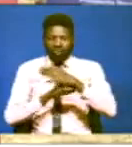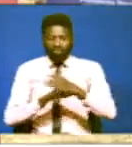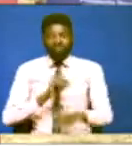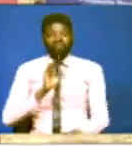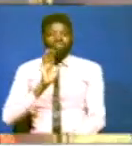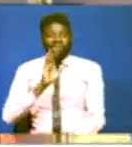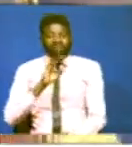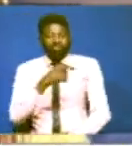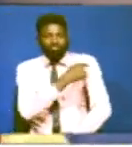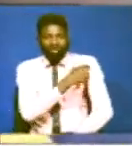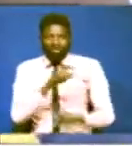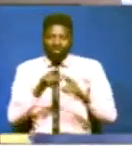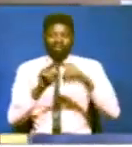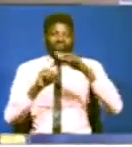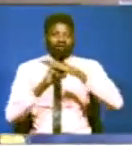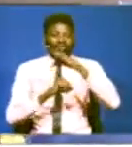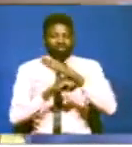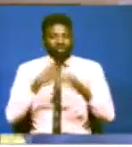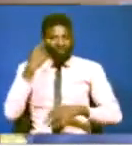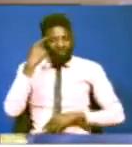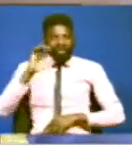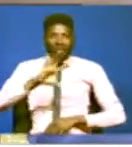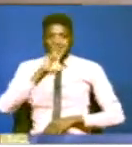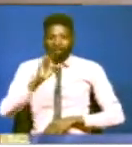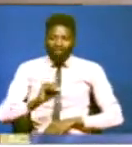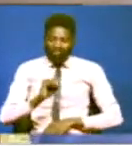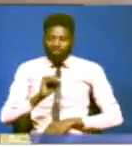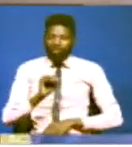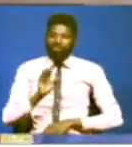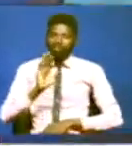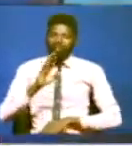matibabu ya saratani barani Afrika. Wycliffe Okech, Kurunzi, Mashinani.